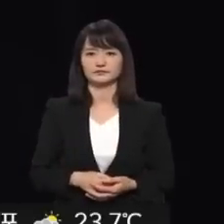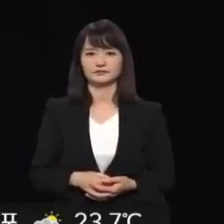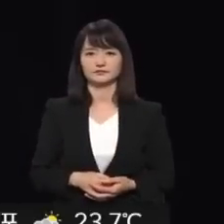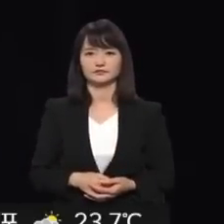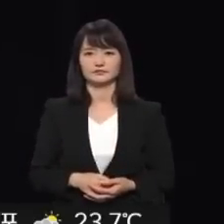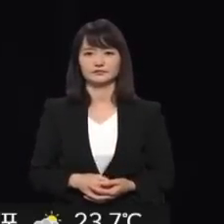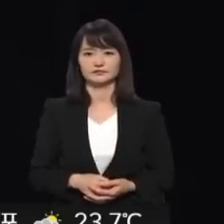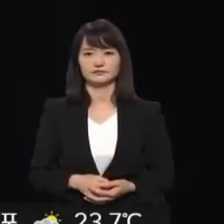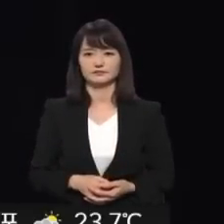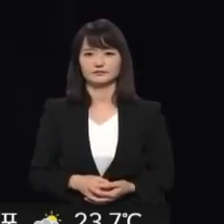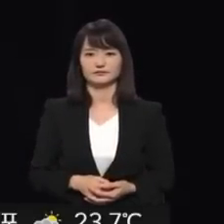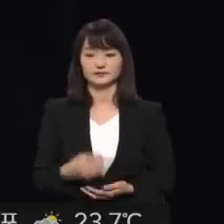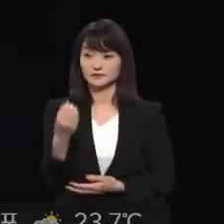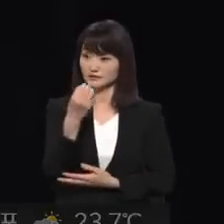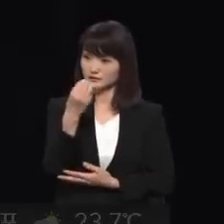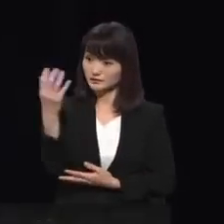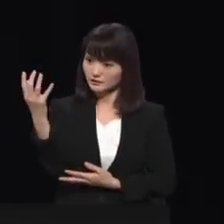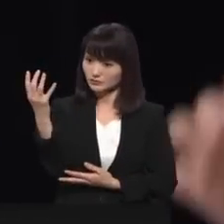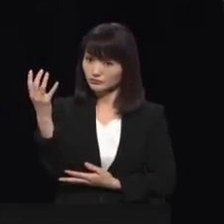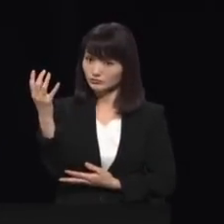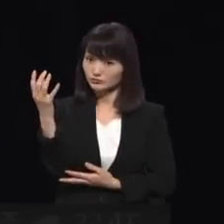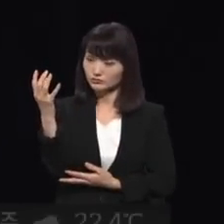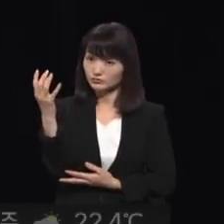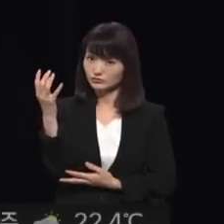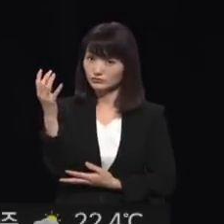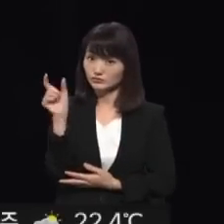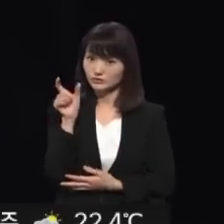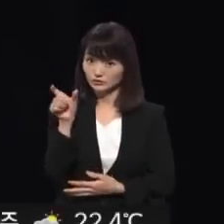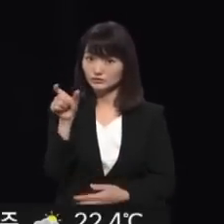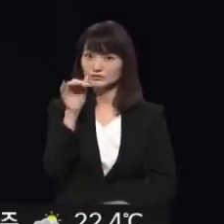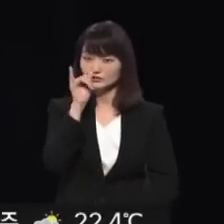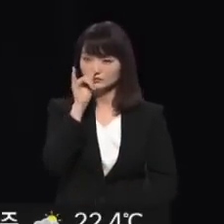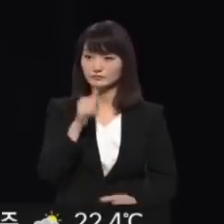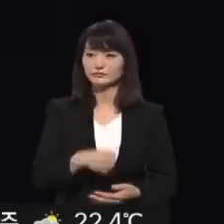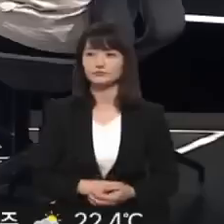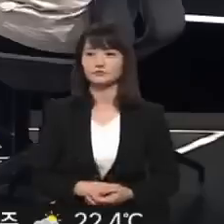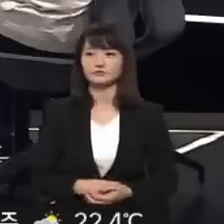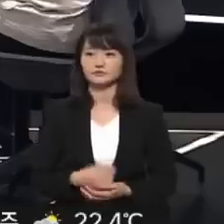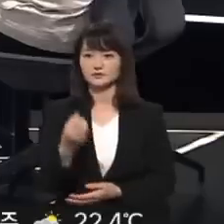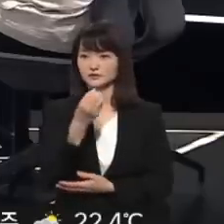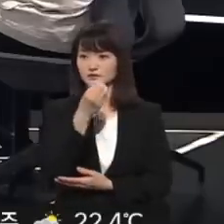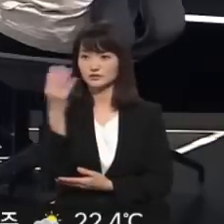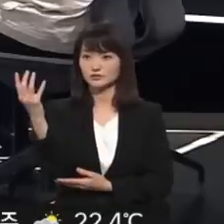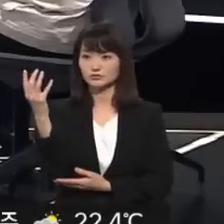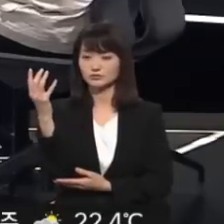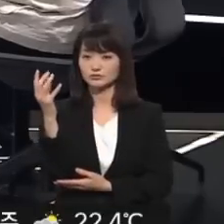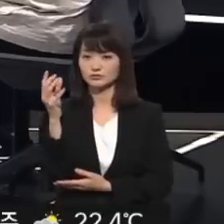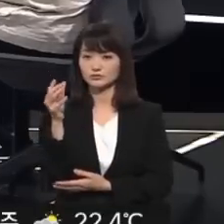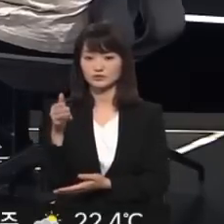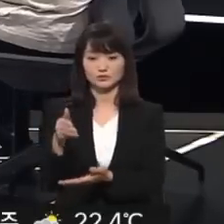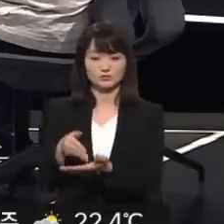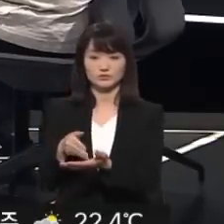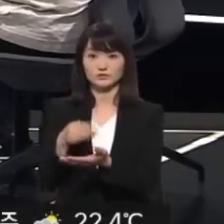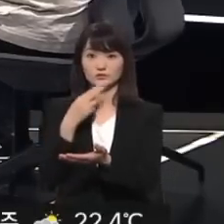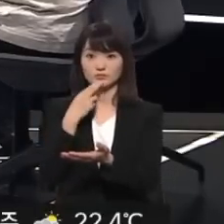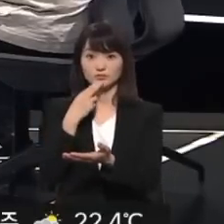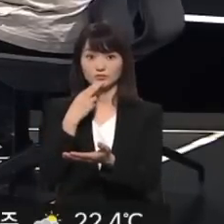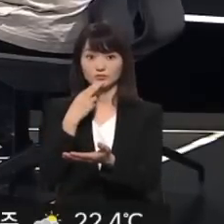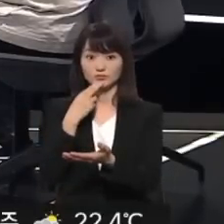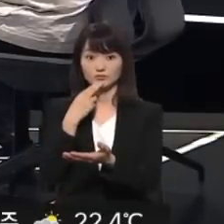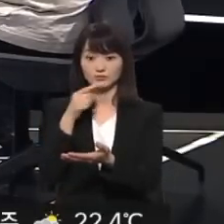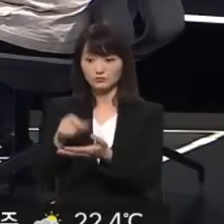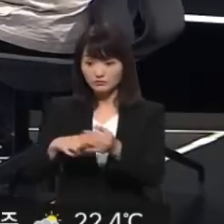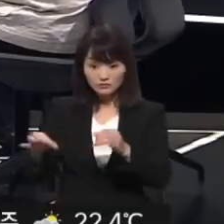줄 알고 얘기했었는데 신문에 날 샌들 에일 있으니까 사실은 난 적이 없습니다 모두가 기자들이 놀라서 찾아봤어요